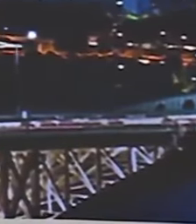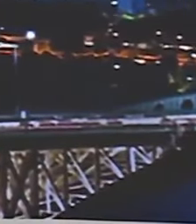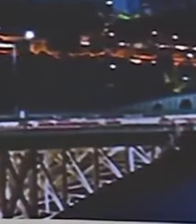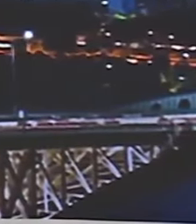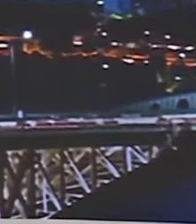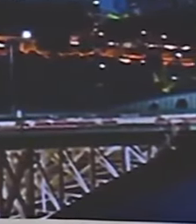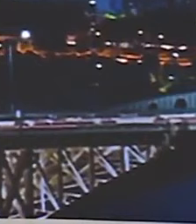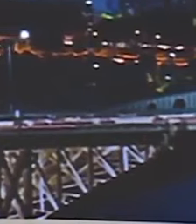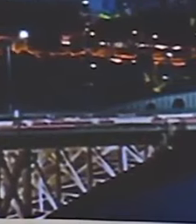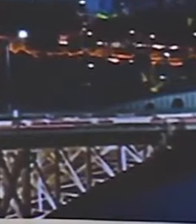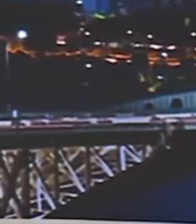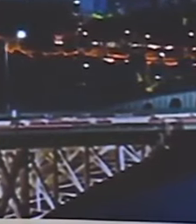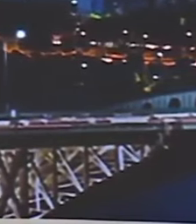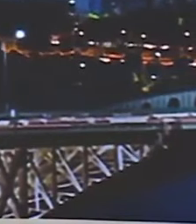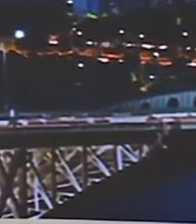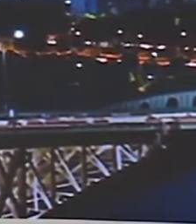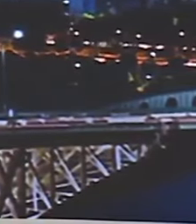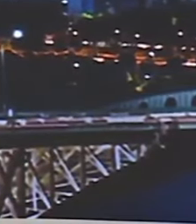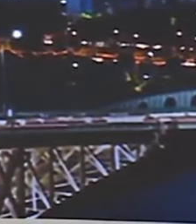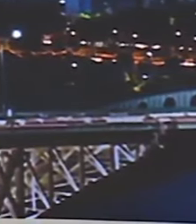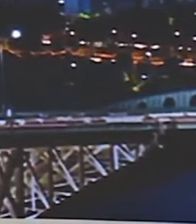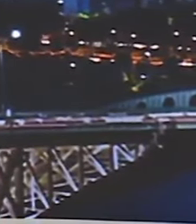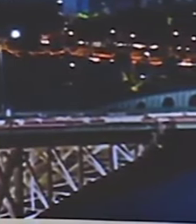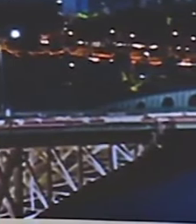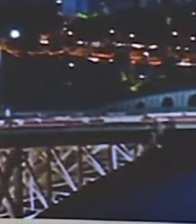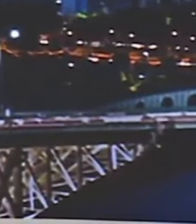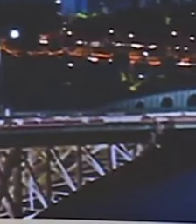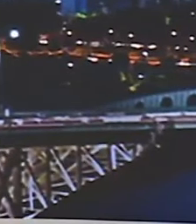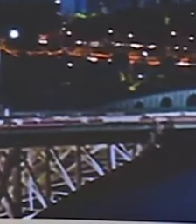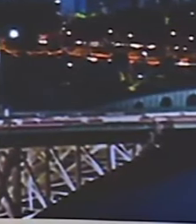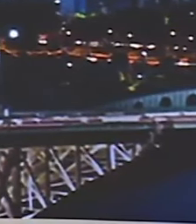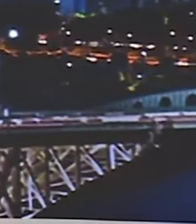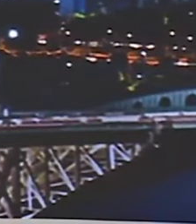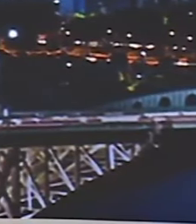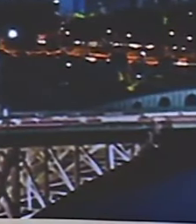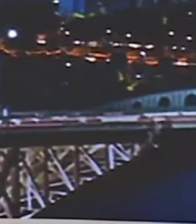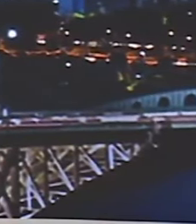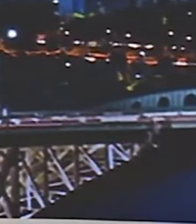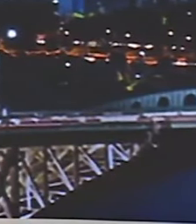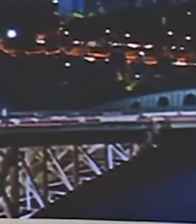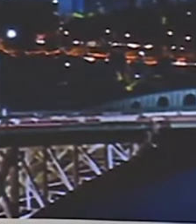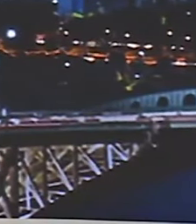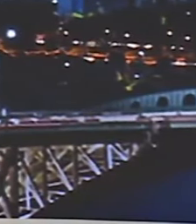시청해주신 여러분 고맙습니다. 오늘 저녁에도 뉴스의 현장에서 찾아뵙겠습니다.